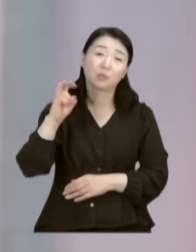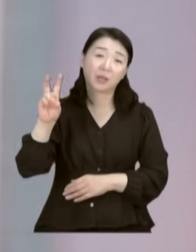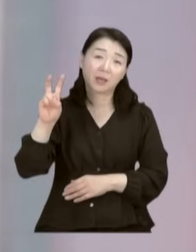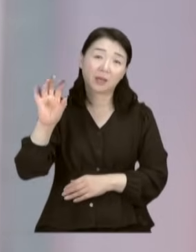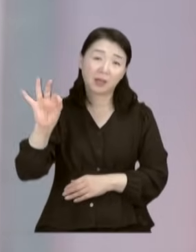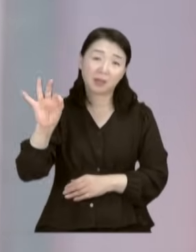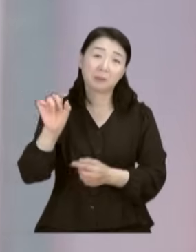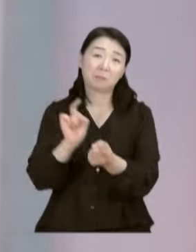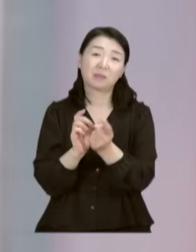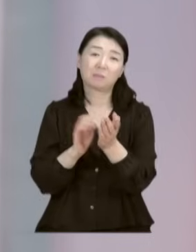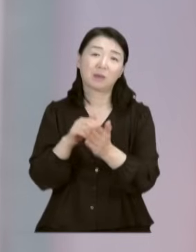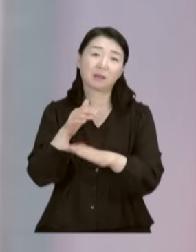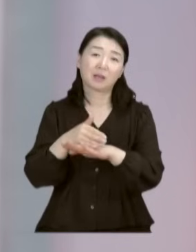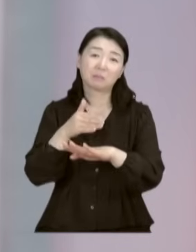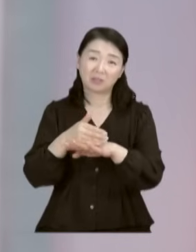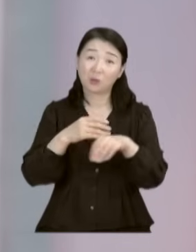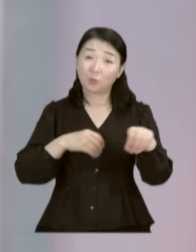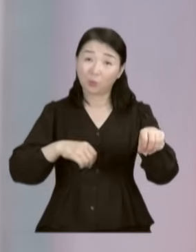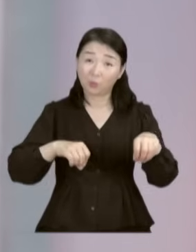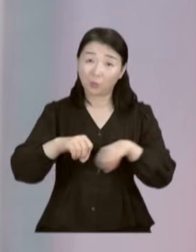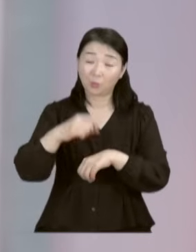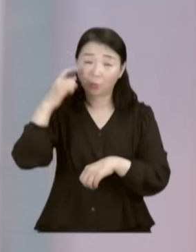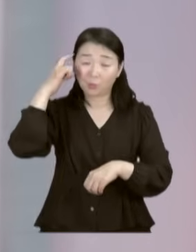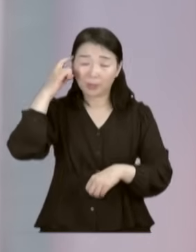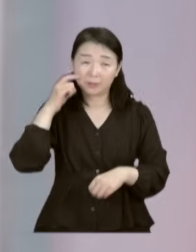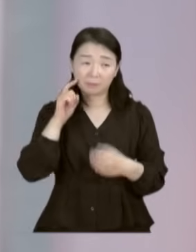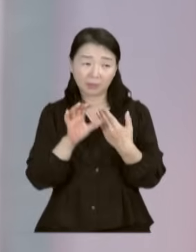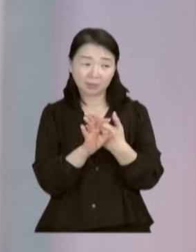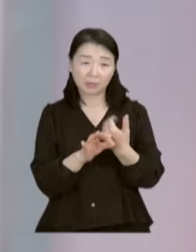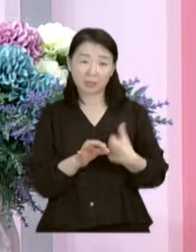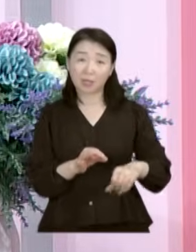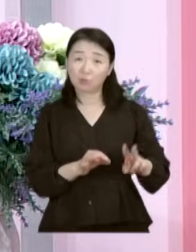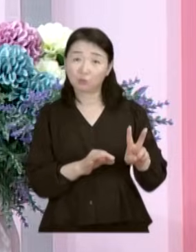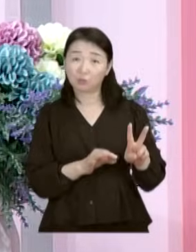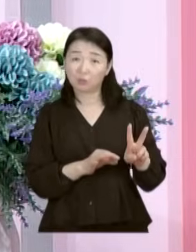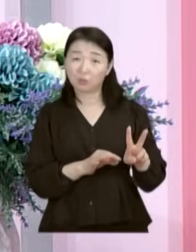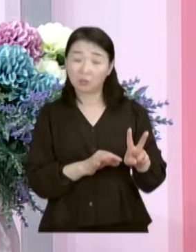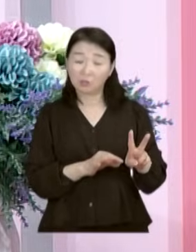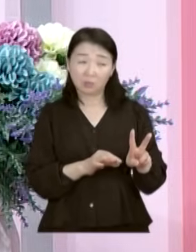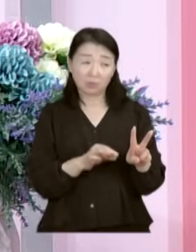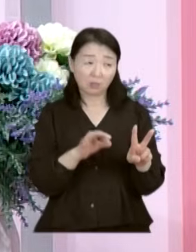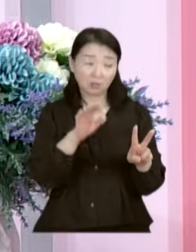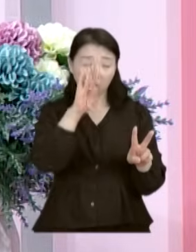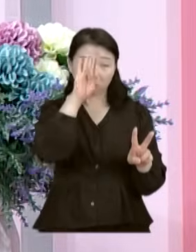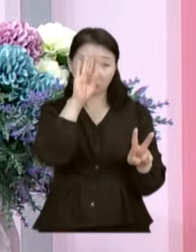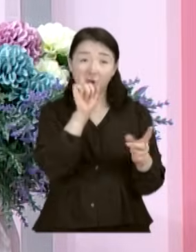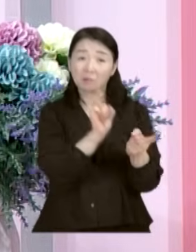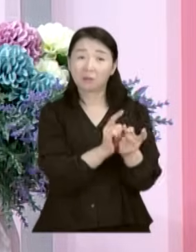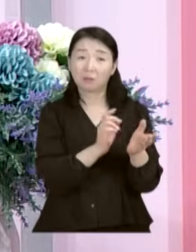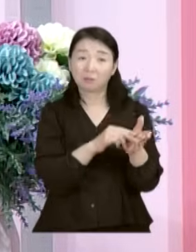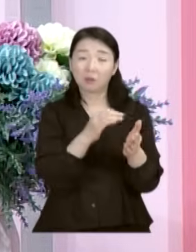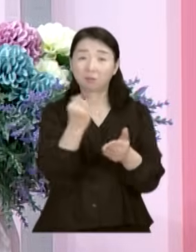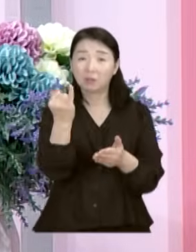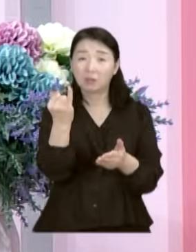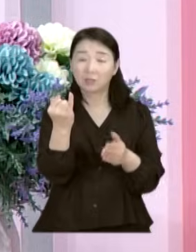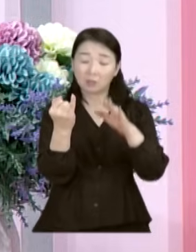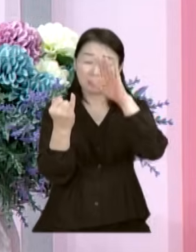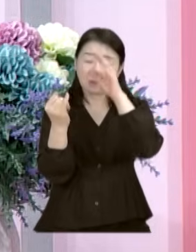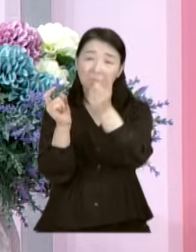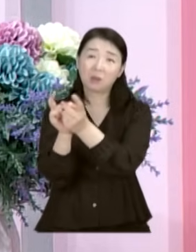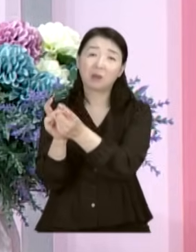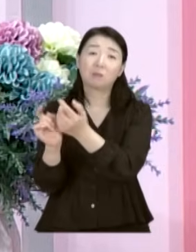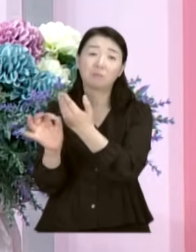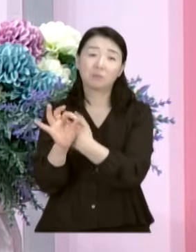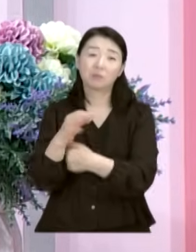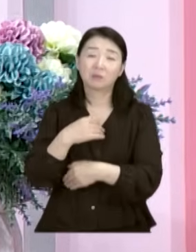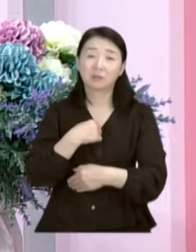뇌종양 온게 솔직히 감사했어요 왜냐하면 제가 만약에 저희 아이들한테 뇌종양이 왔거나 제